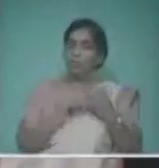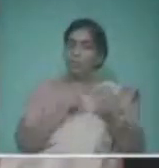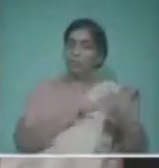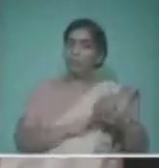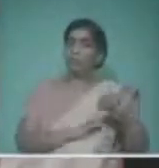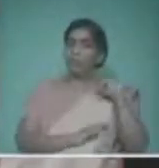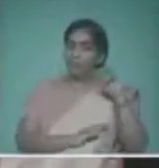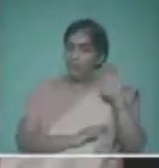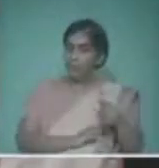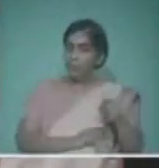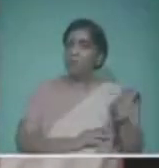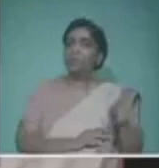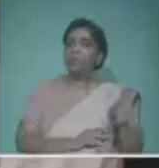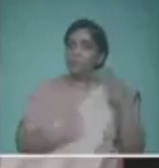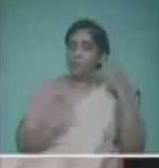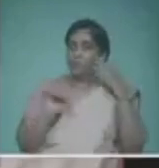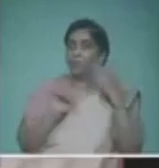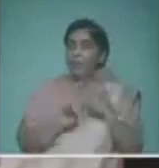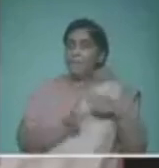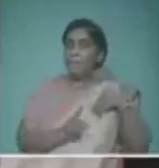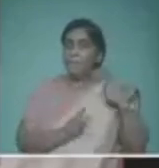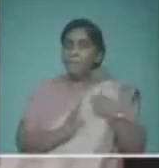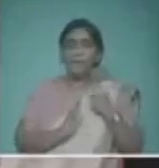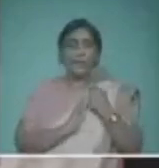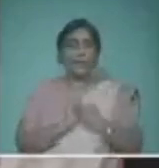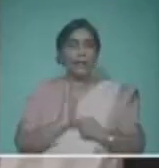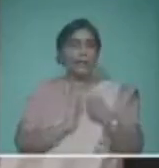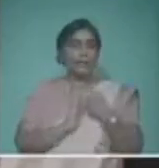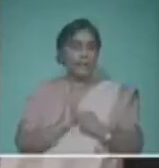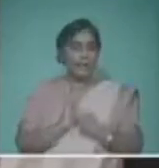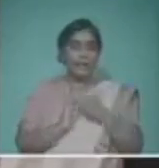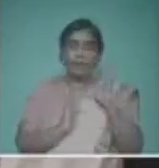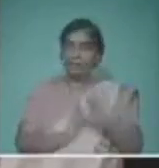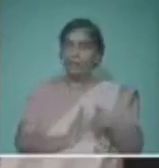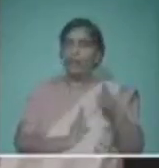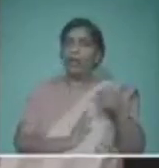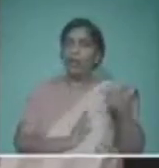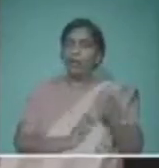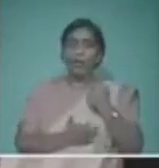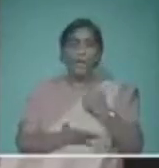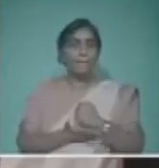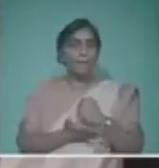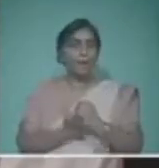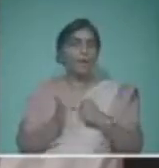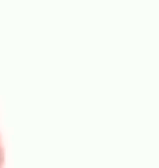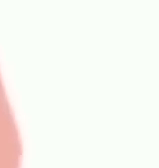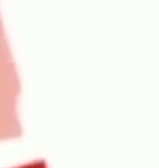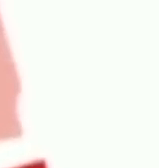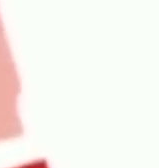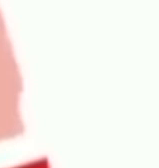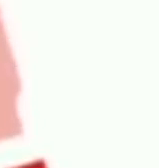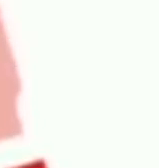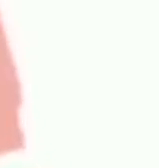ශක්තිමත් කිරීම සඳහා වූ ප්‍රධාන නීති සම්පාදයක් ලෙස නව මහා බැංකු පනත ක්‍රියාත්මක කරනවා.